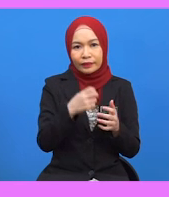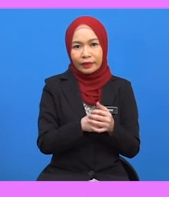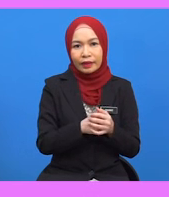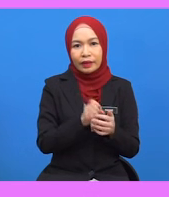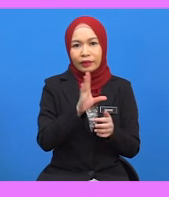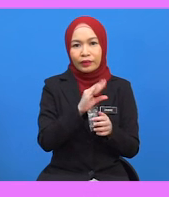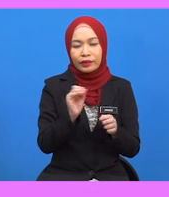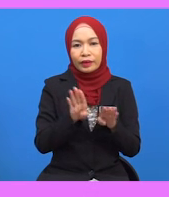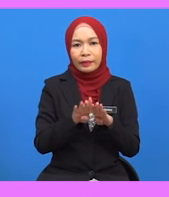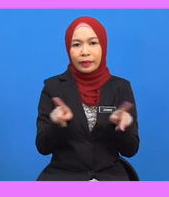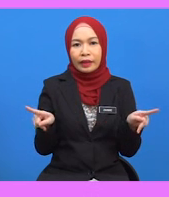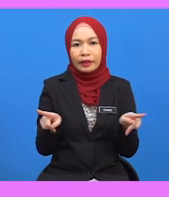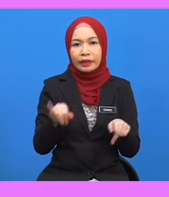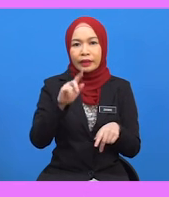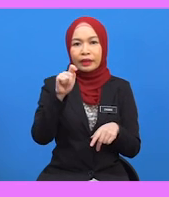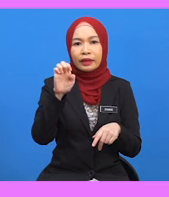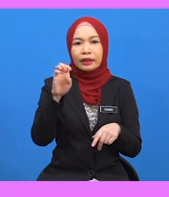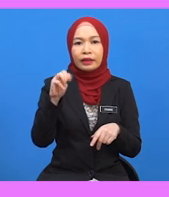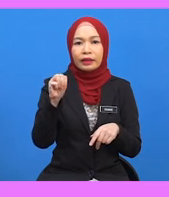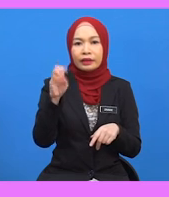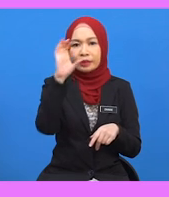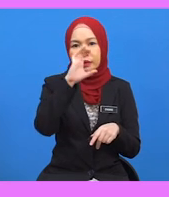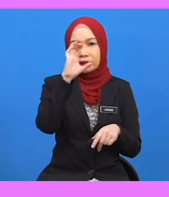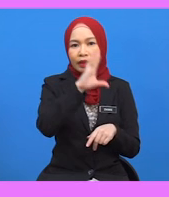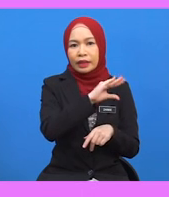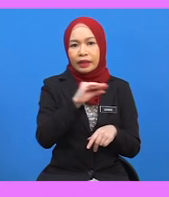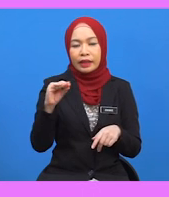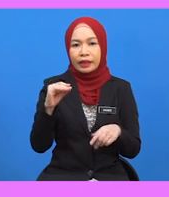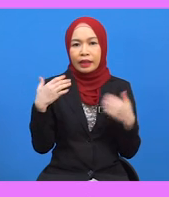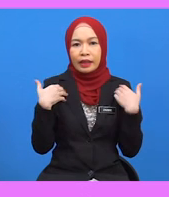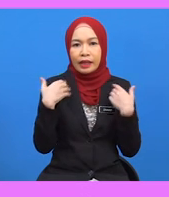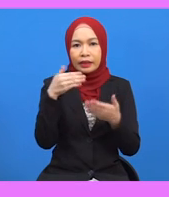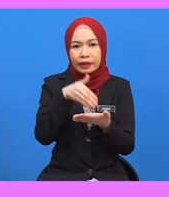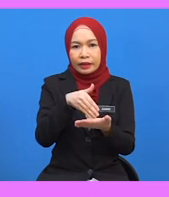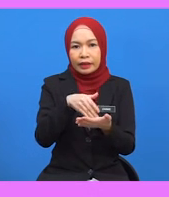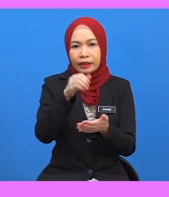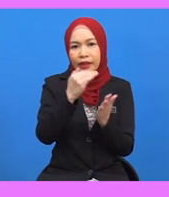carian dengan item yang berada di tengah senarai.